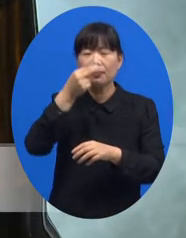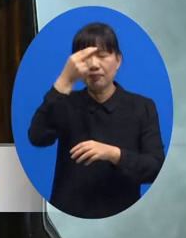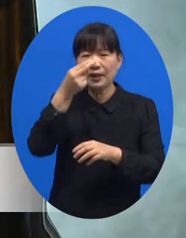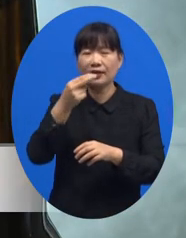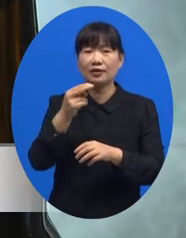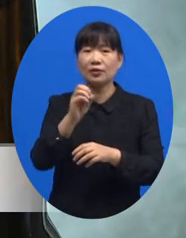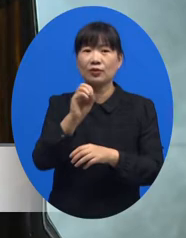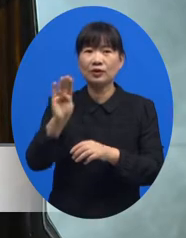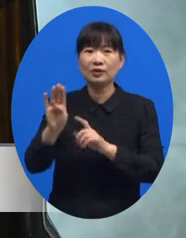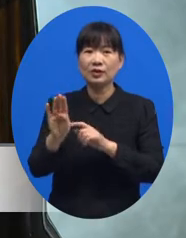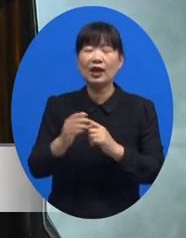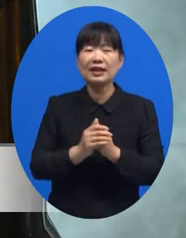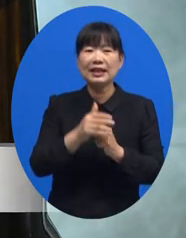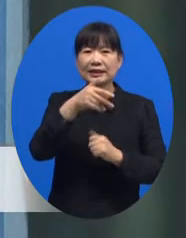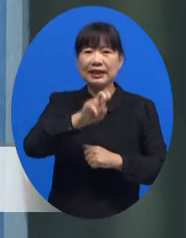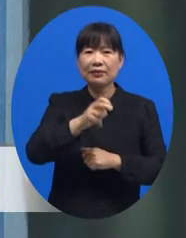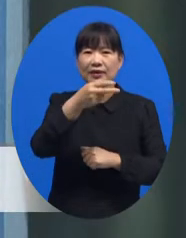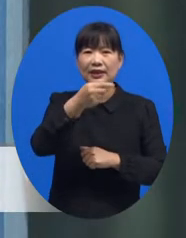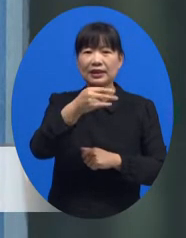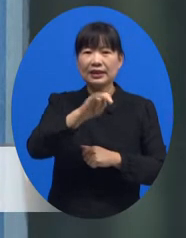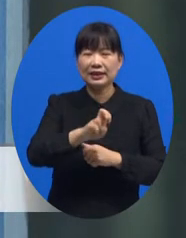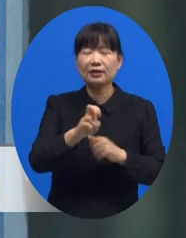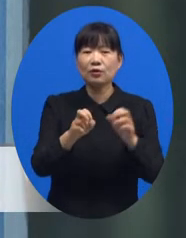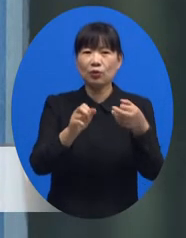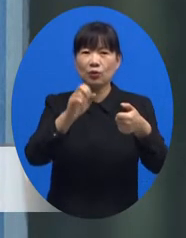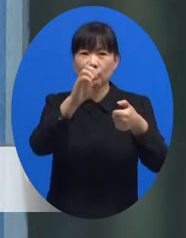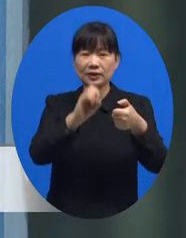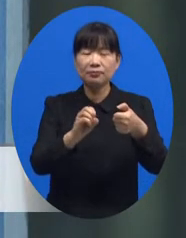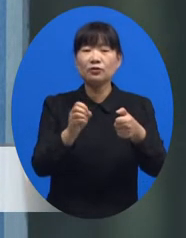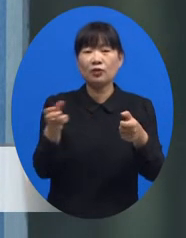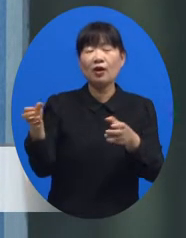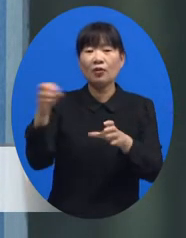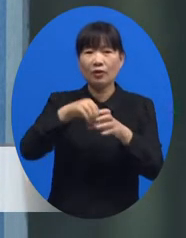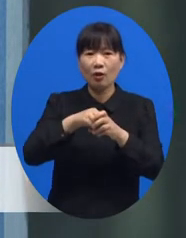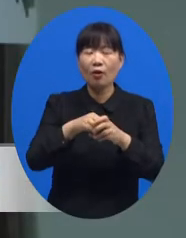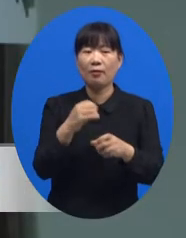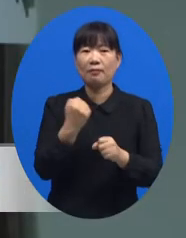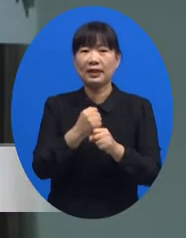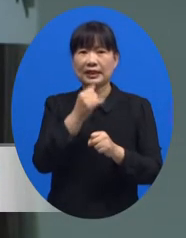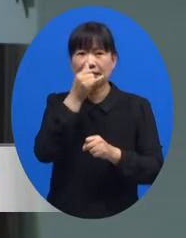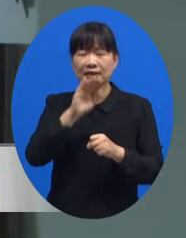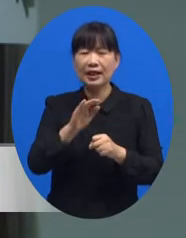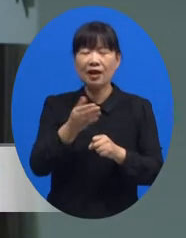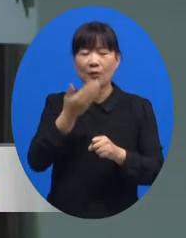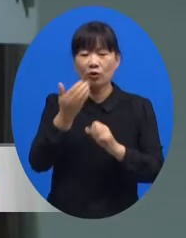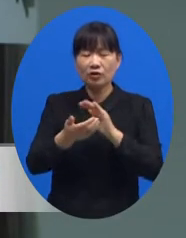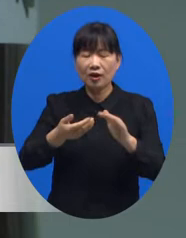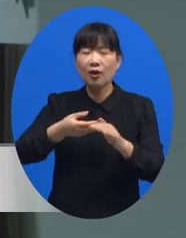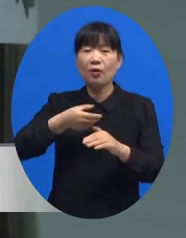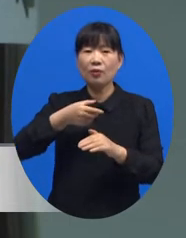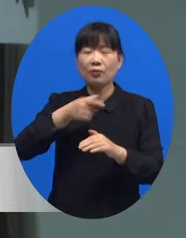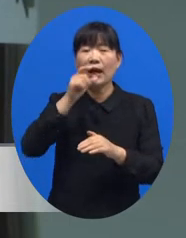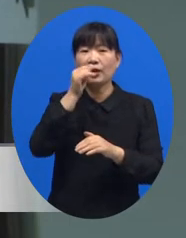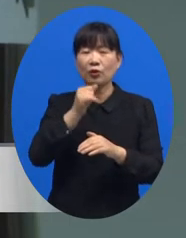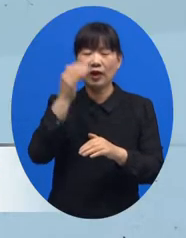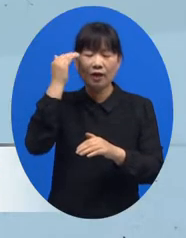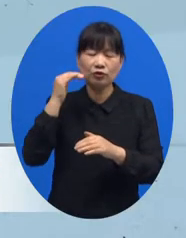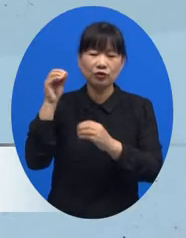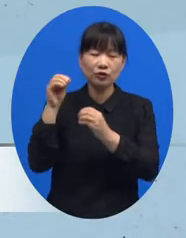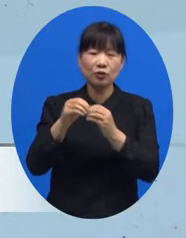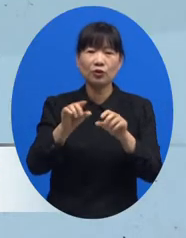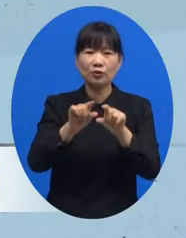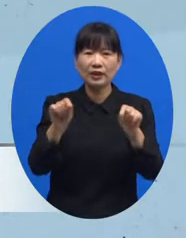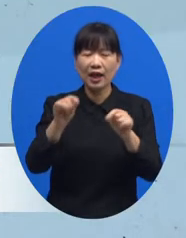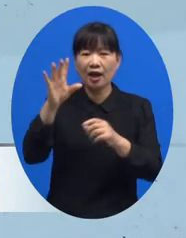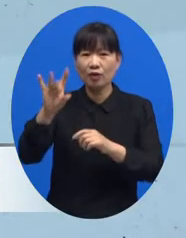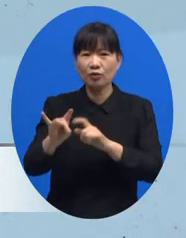중 참드림을 50% 넣어 새콤한 맛을 살린 사오맥주인데 식전주로 마실 수 있고 한식과도 잘 어울립니다.